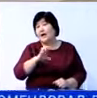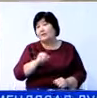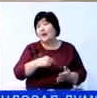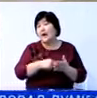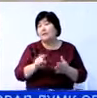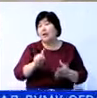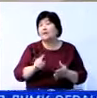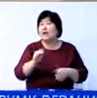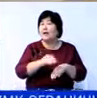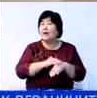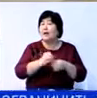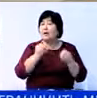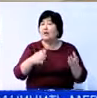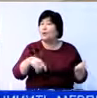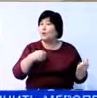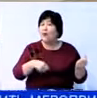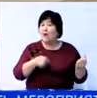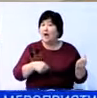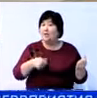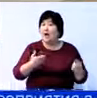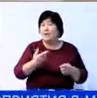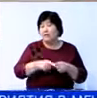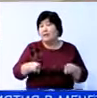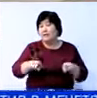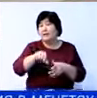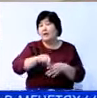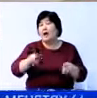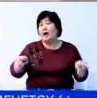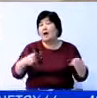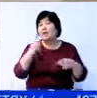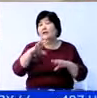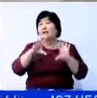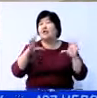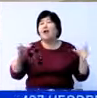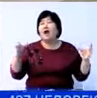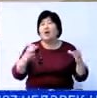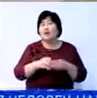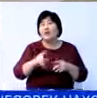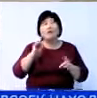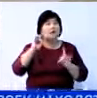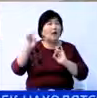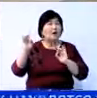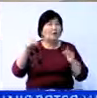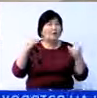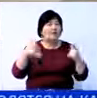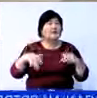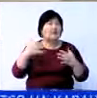отметить, что домбра не просто инструмент. Вместе с исполнителем они образуют единый ансамбль. Эта созвучность восхищает и покоряет.